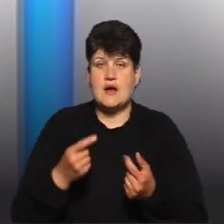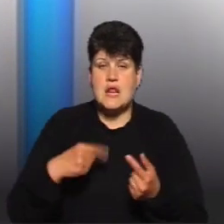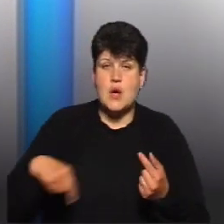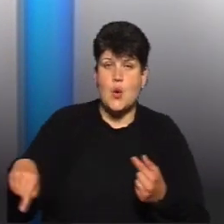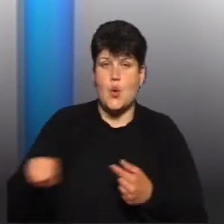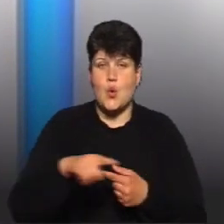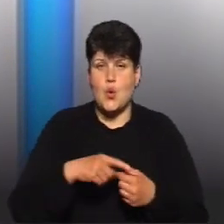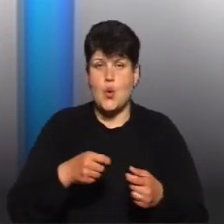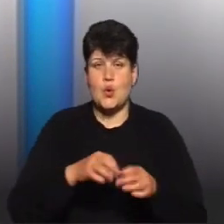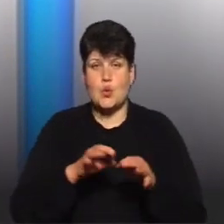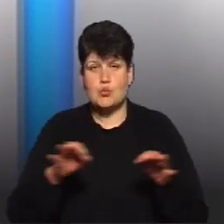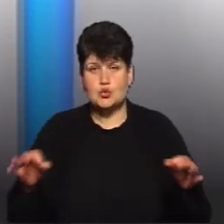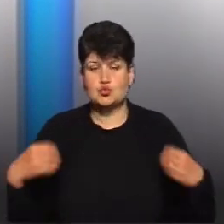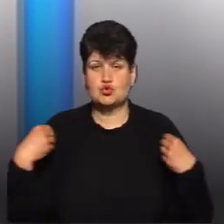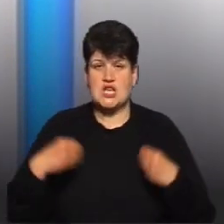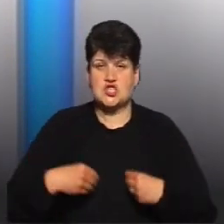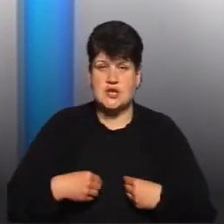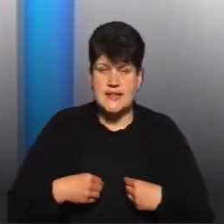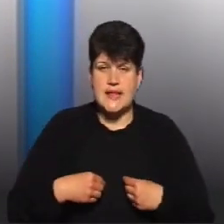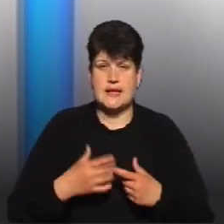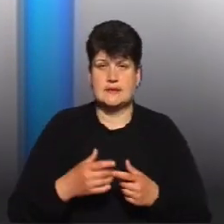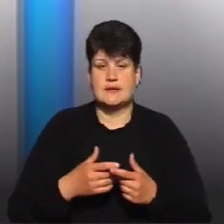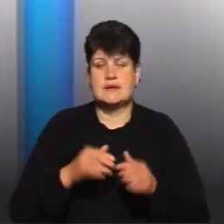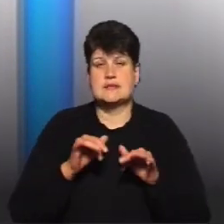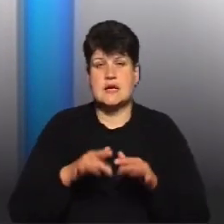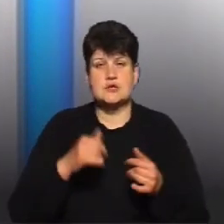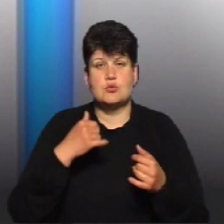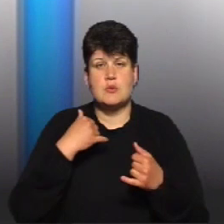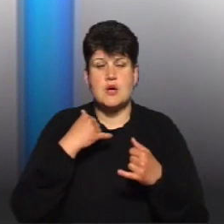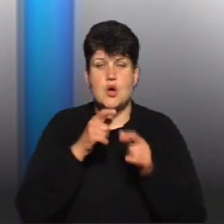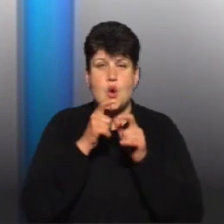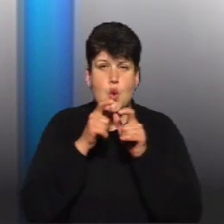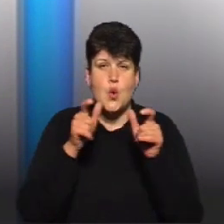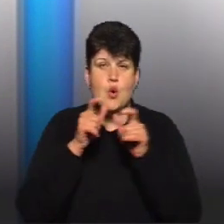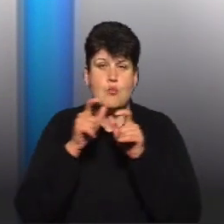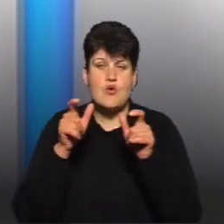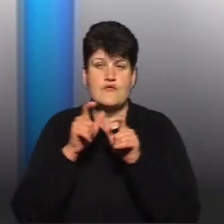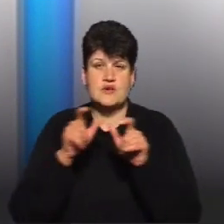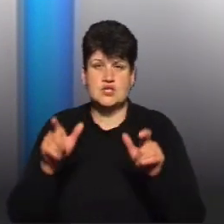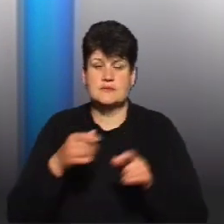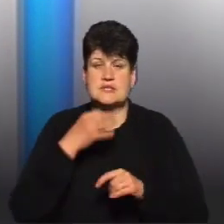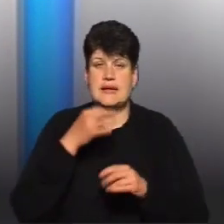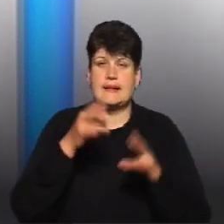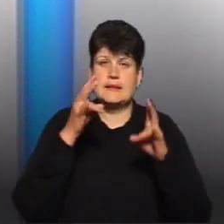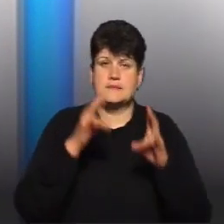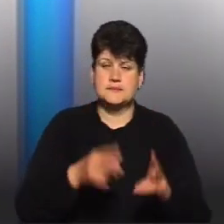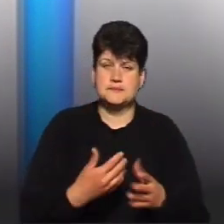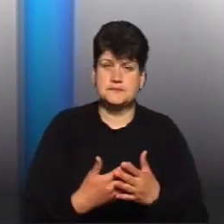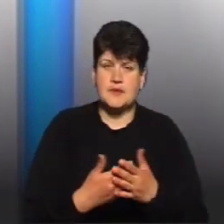рятувальний жилет, засоби оповіщення для того, щоб можна було сповістити людей про небезпеку чи пояснити